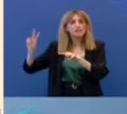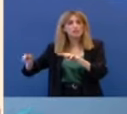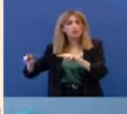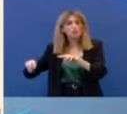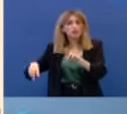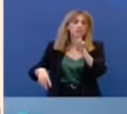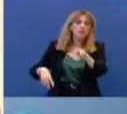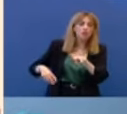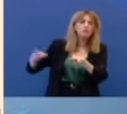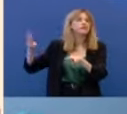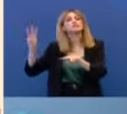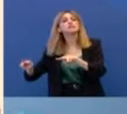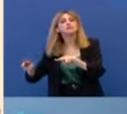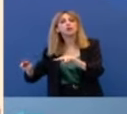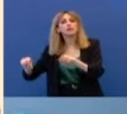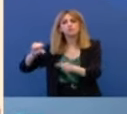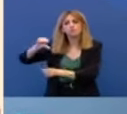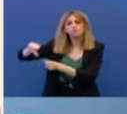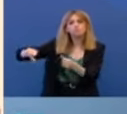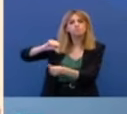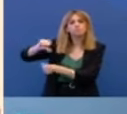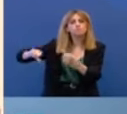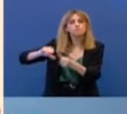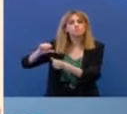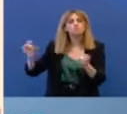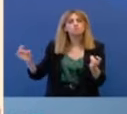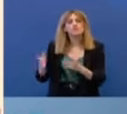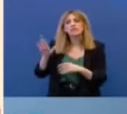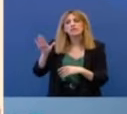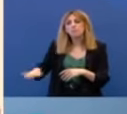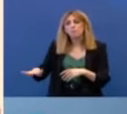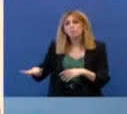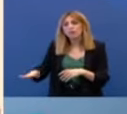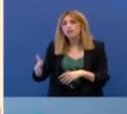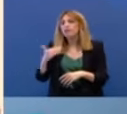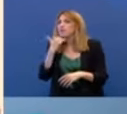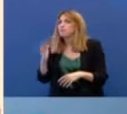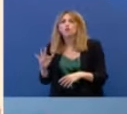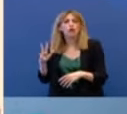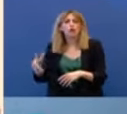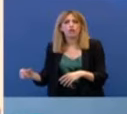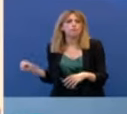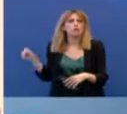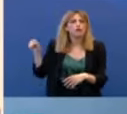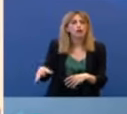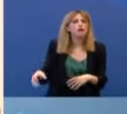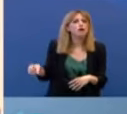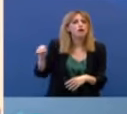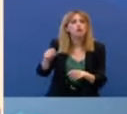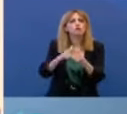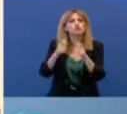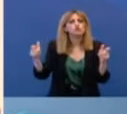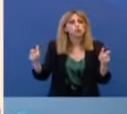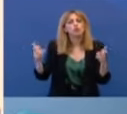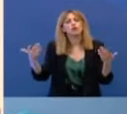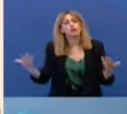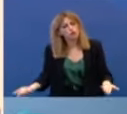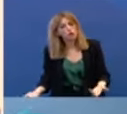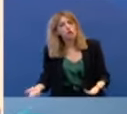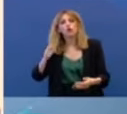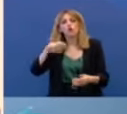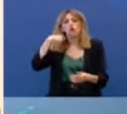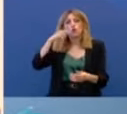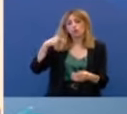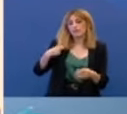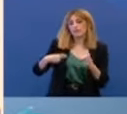του δημοσίου τομέα, με βάση το πρόγραμμα λειτουργίας της σχολικής τους τάξης, δεν υποχρεώνονται σε καθημερινή παρακολούθηση μαθημάτων στο σχολείο